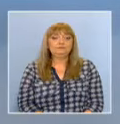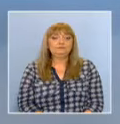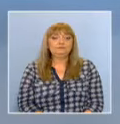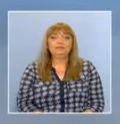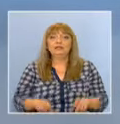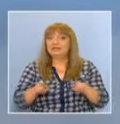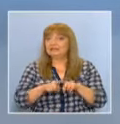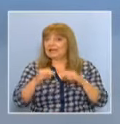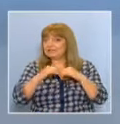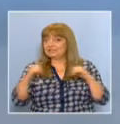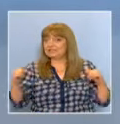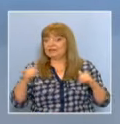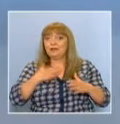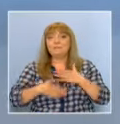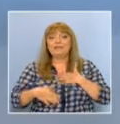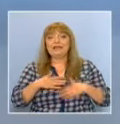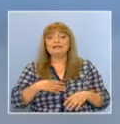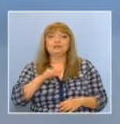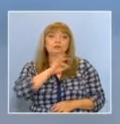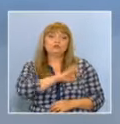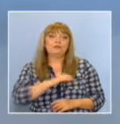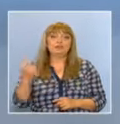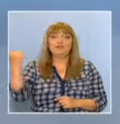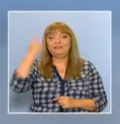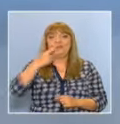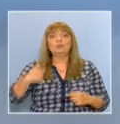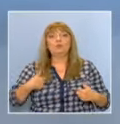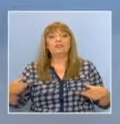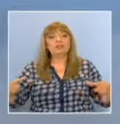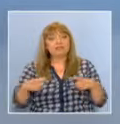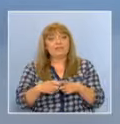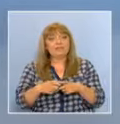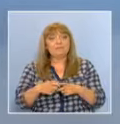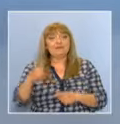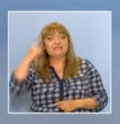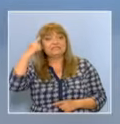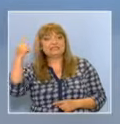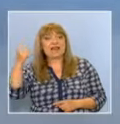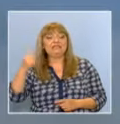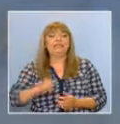Така се разделяме. Приятен и успешен ден от екипа на предаването Знание БГ.